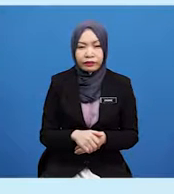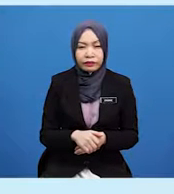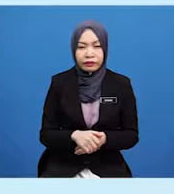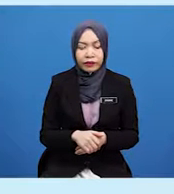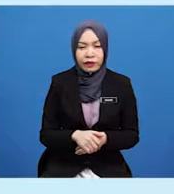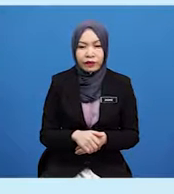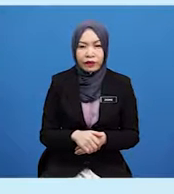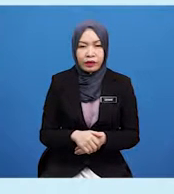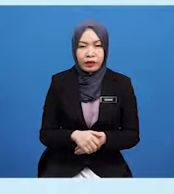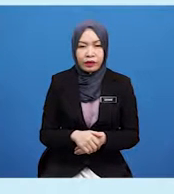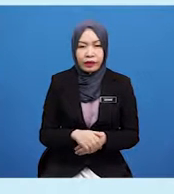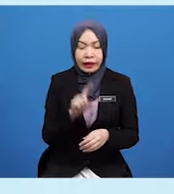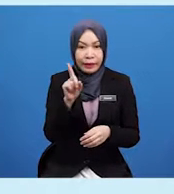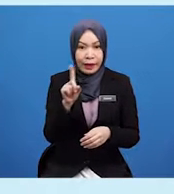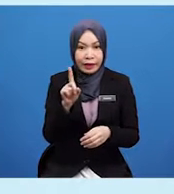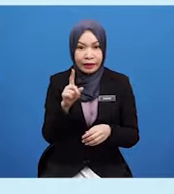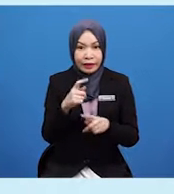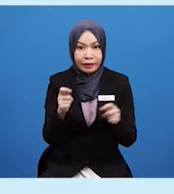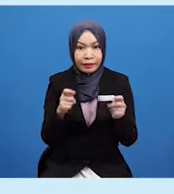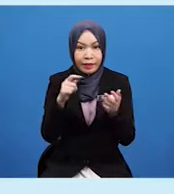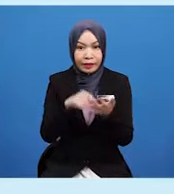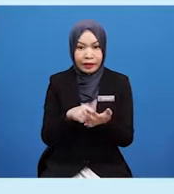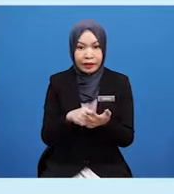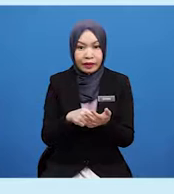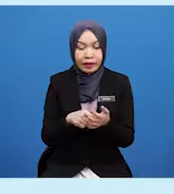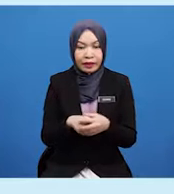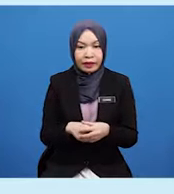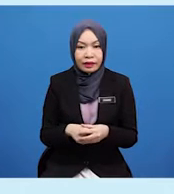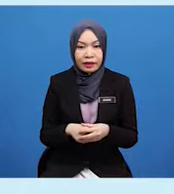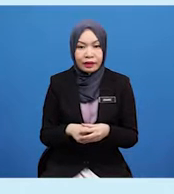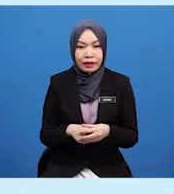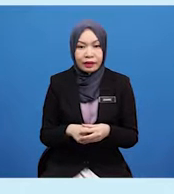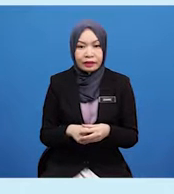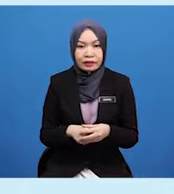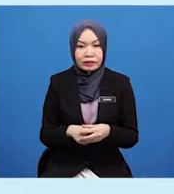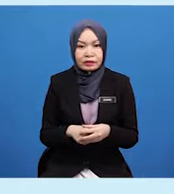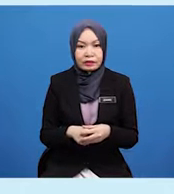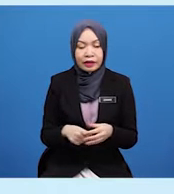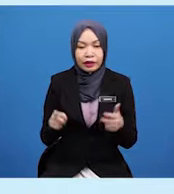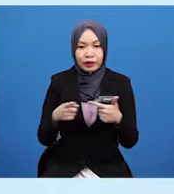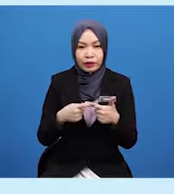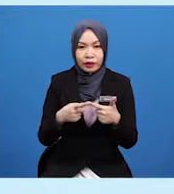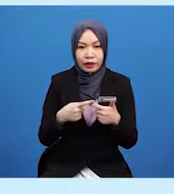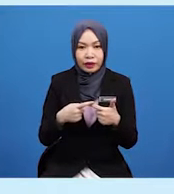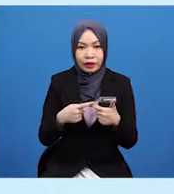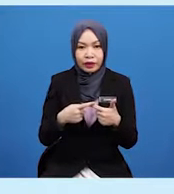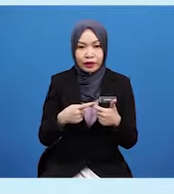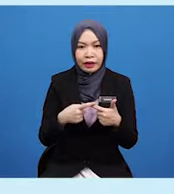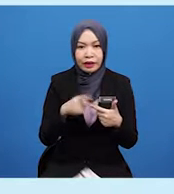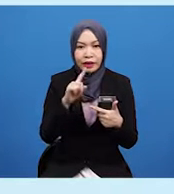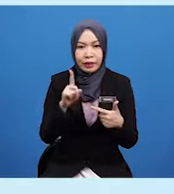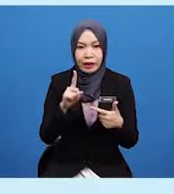go slowly terletak di negara Perancis lokasi yang kedua ialah Bimtek k-young terletak di negara